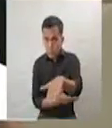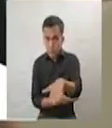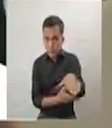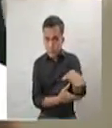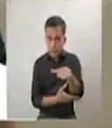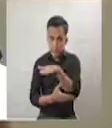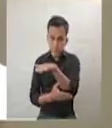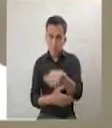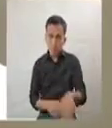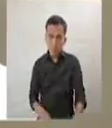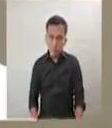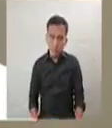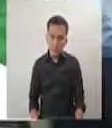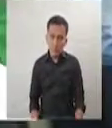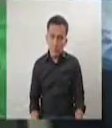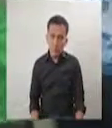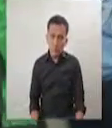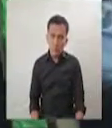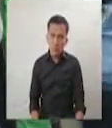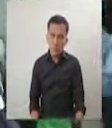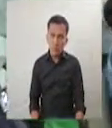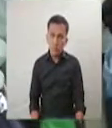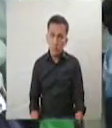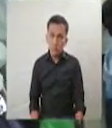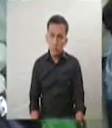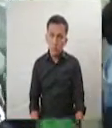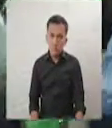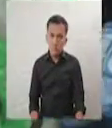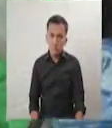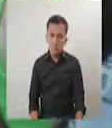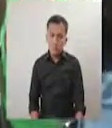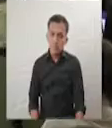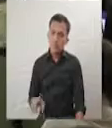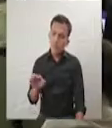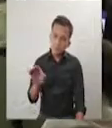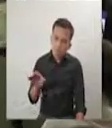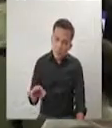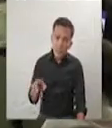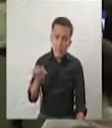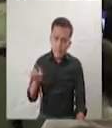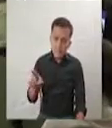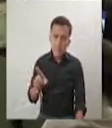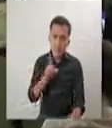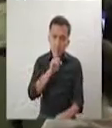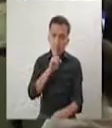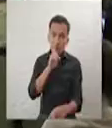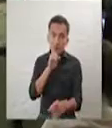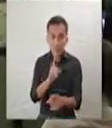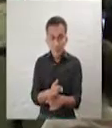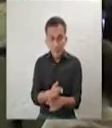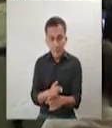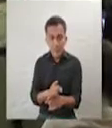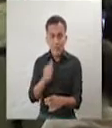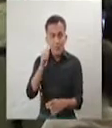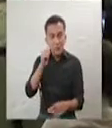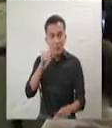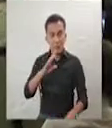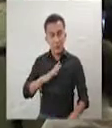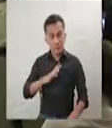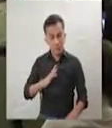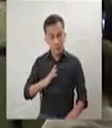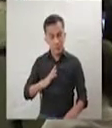Yung katotohanan na yung women's health at saka yung mataas, lalong tumaas pa na